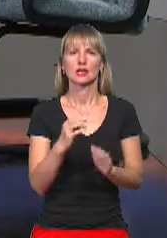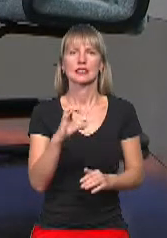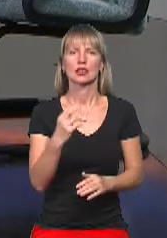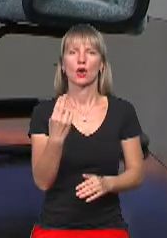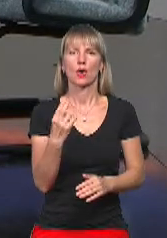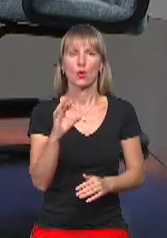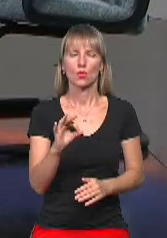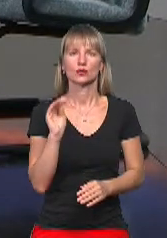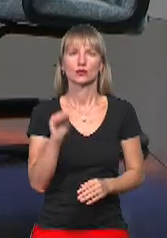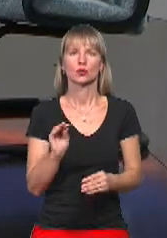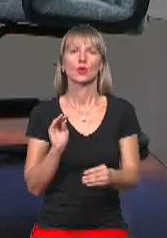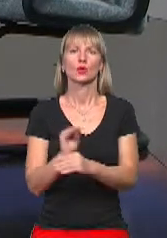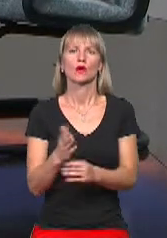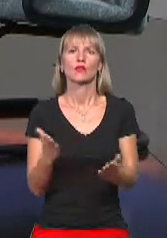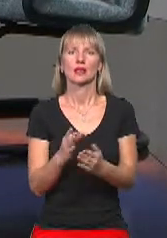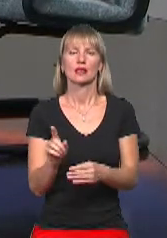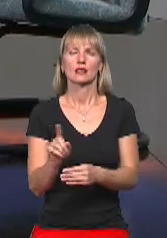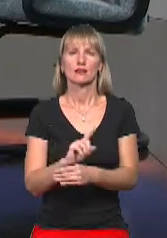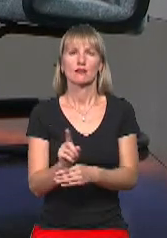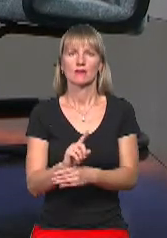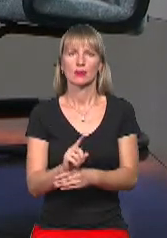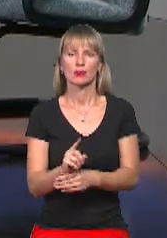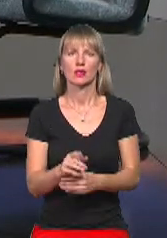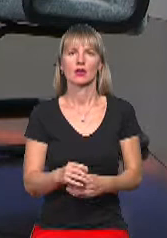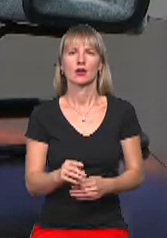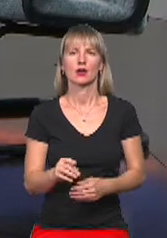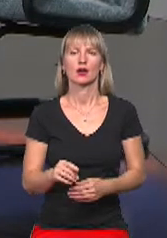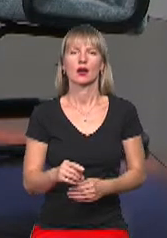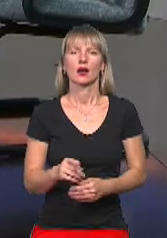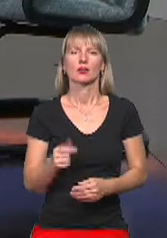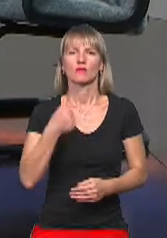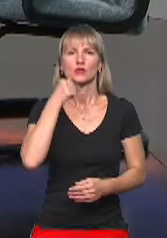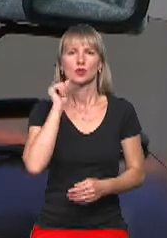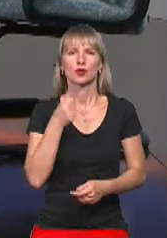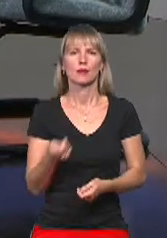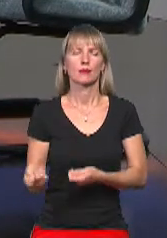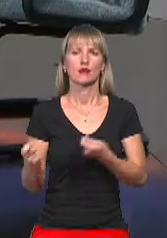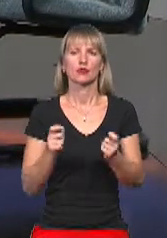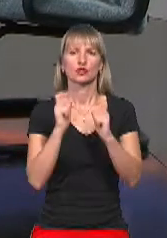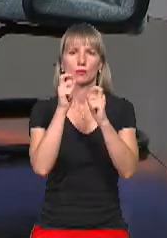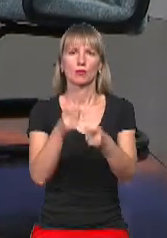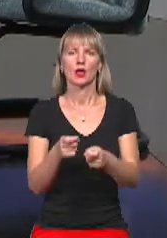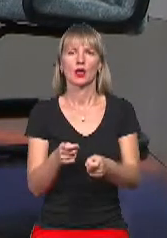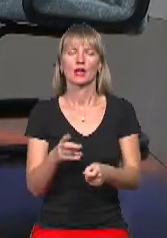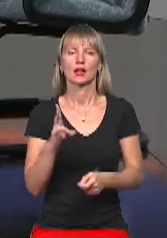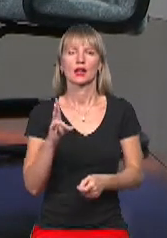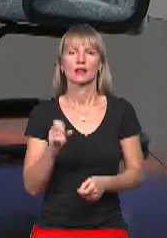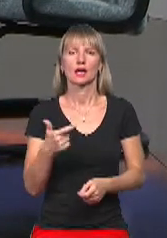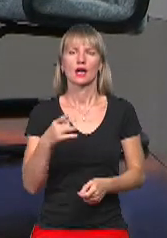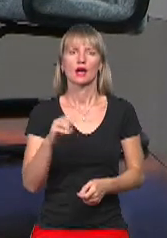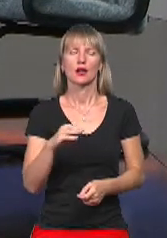На додаткові якісь виміри. Якісь додаткові функції, так. То, що ви нам вчора привозили і чіпляли на